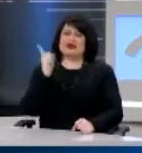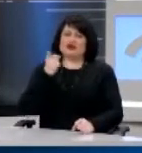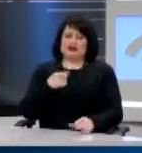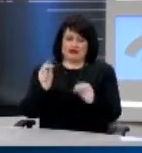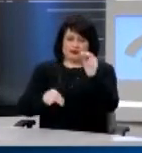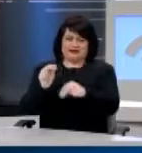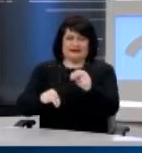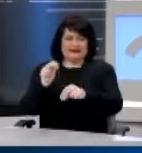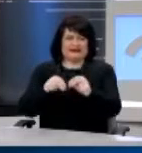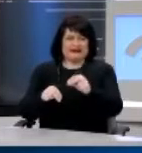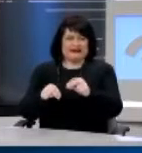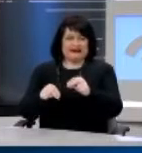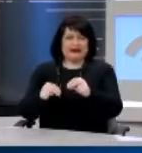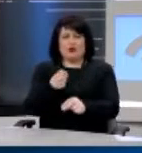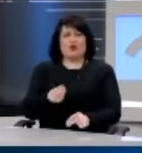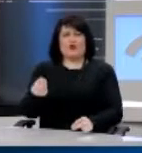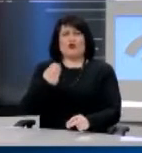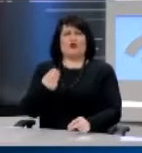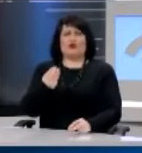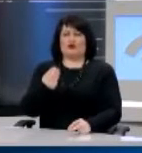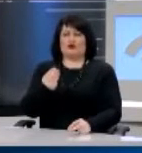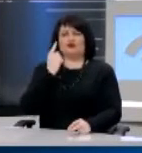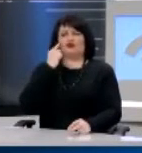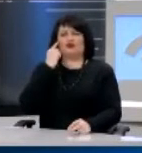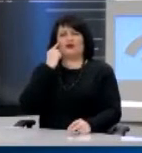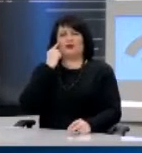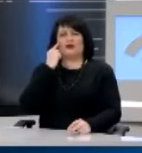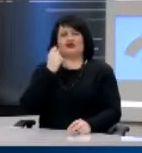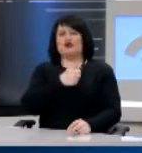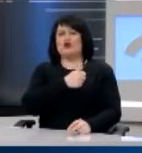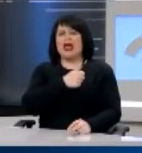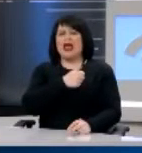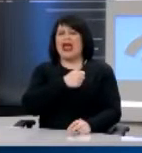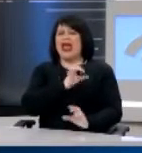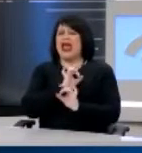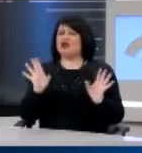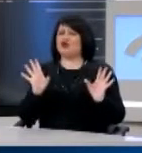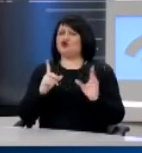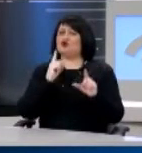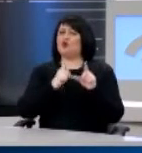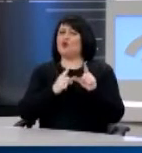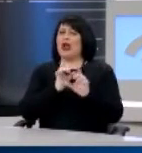εψηφίστη από τα περισσότερα κόμματα, αν δεν κάνω λάθος, πλην του ΚΚΕ και της Χρυσής Αυγής.